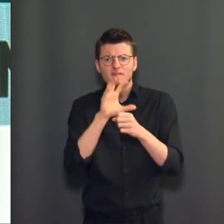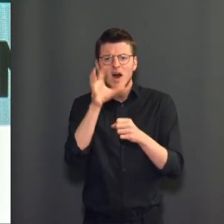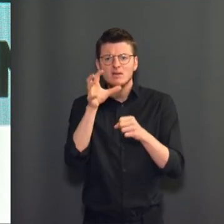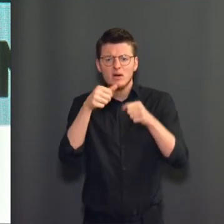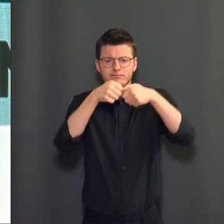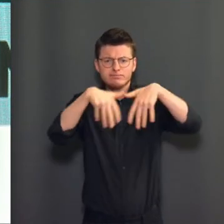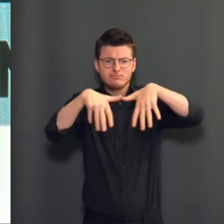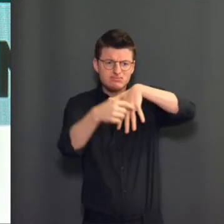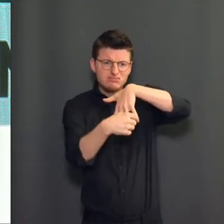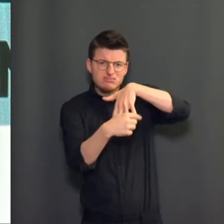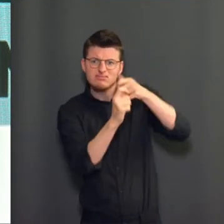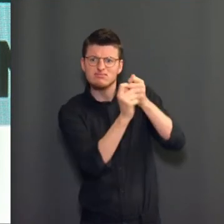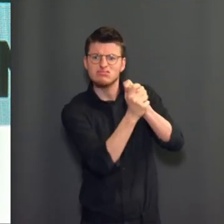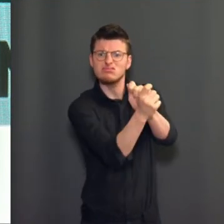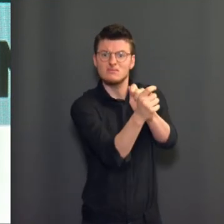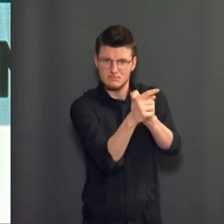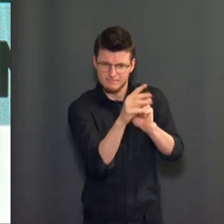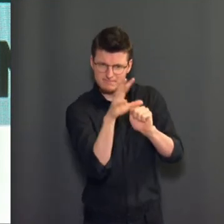ervan.